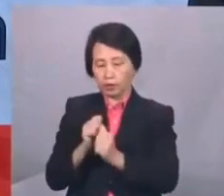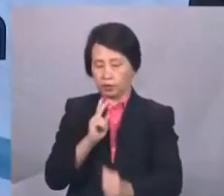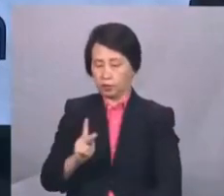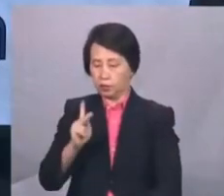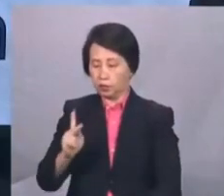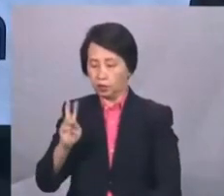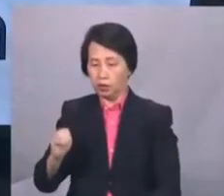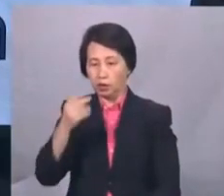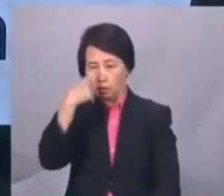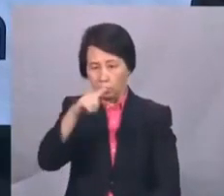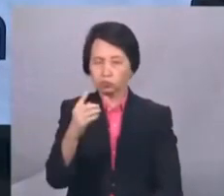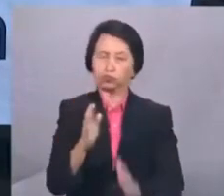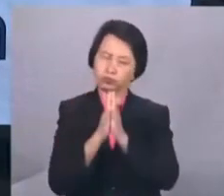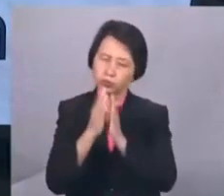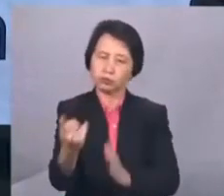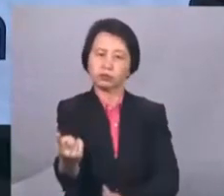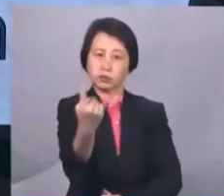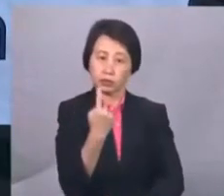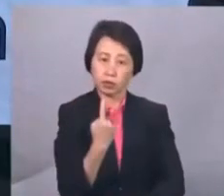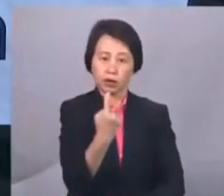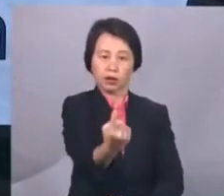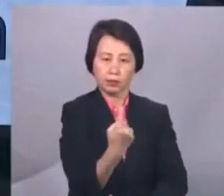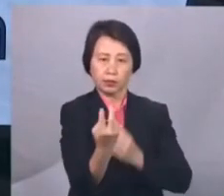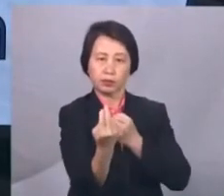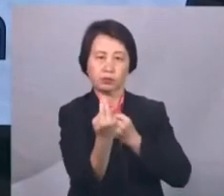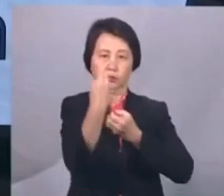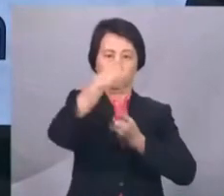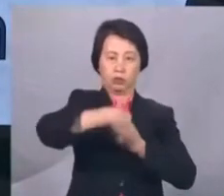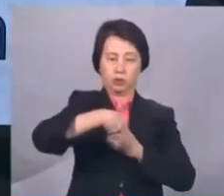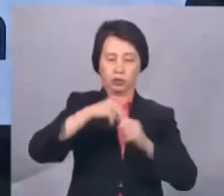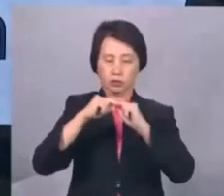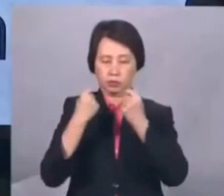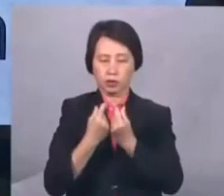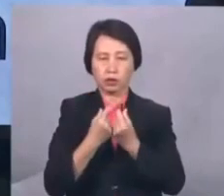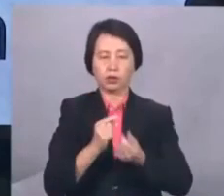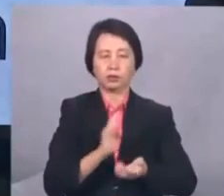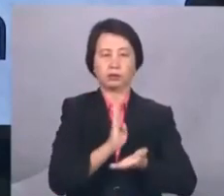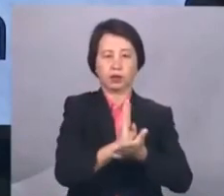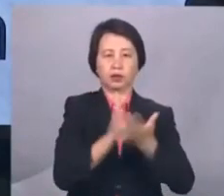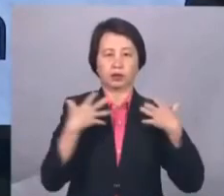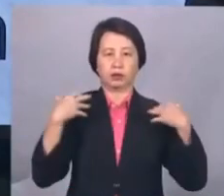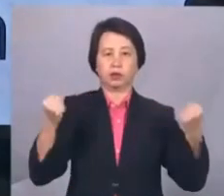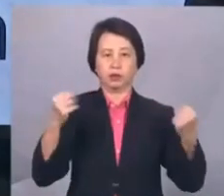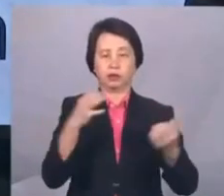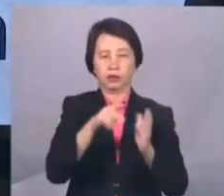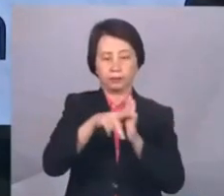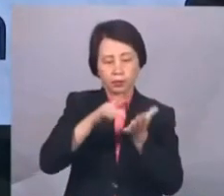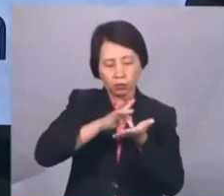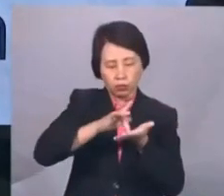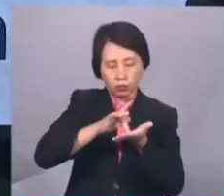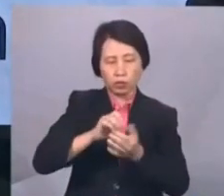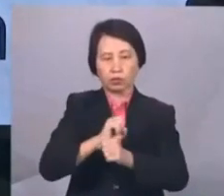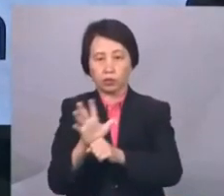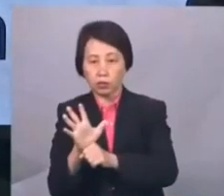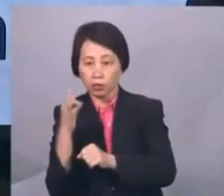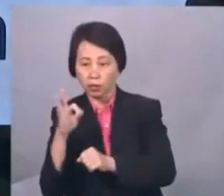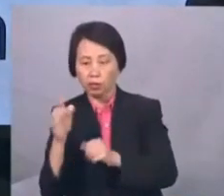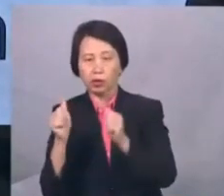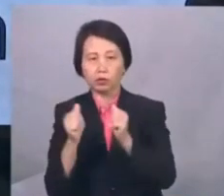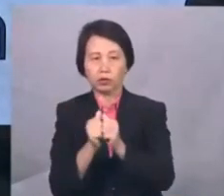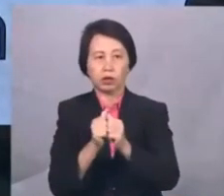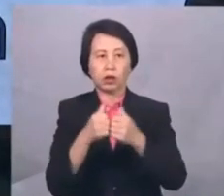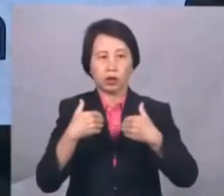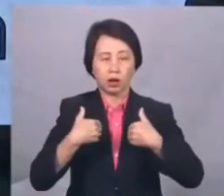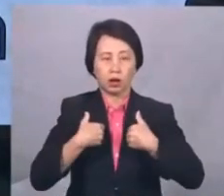Mesir untuk tampil mengetahui pasukan bantuan kesehatan dan perubahan Hobbit 19 dengan